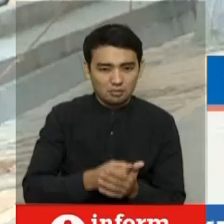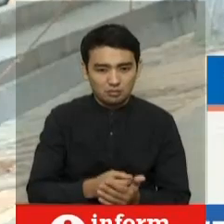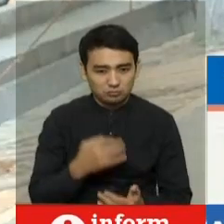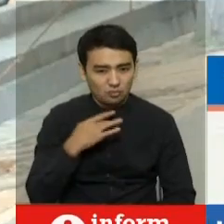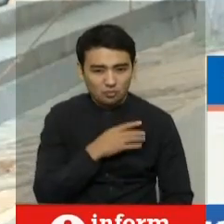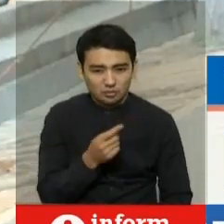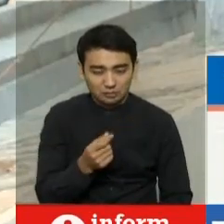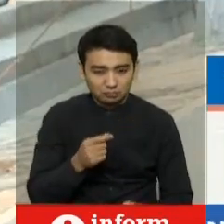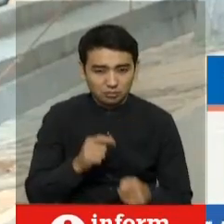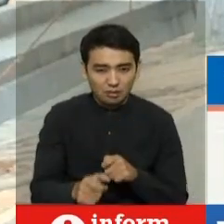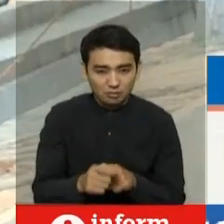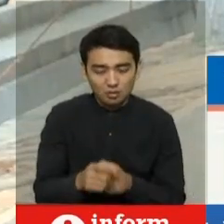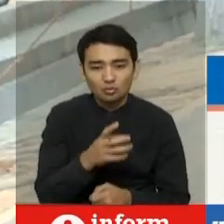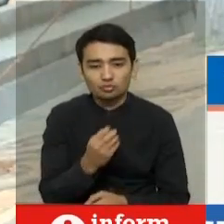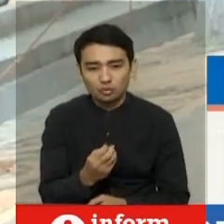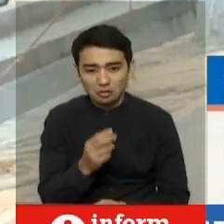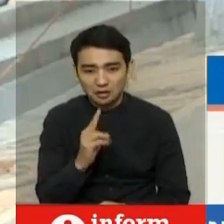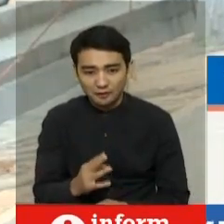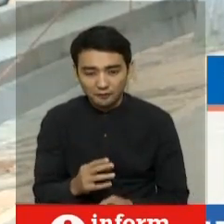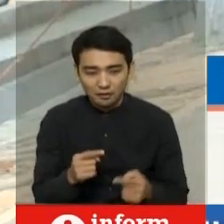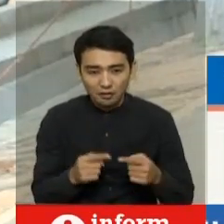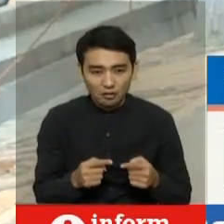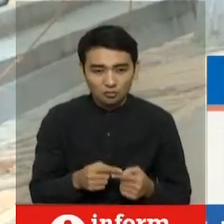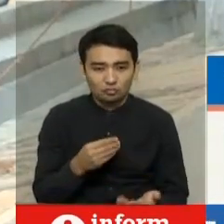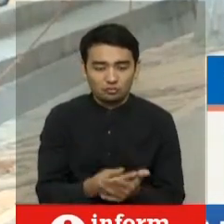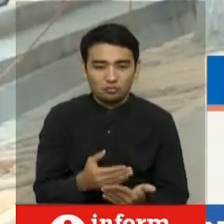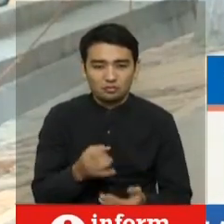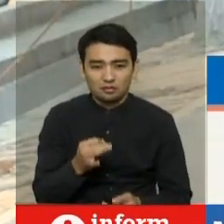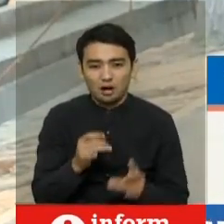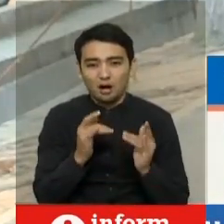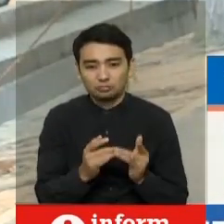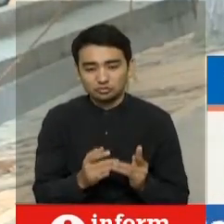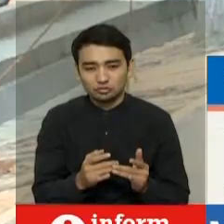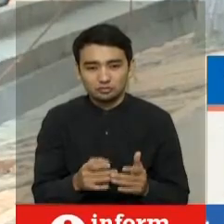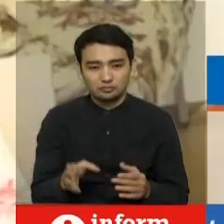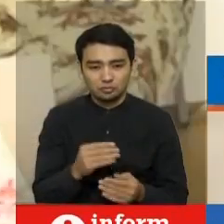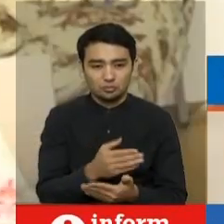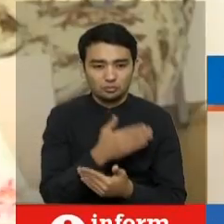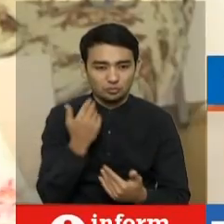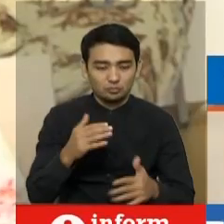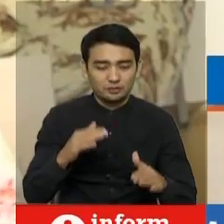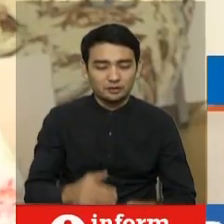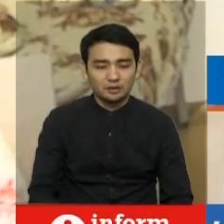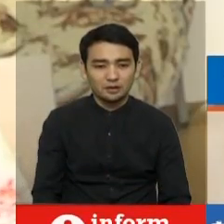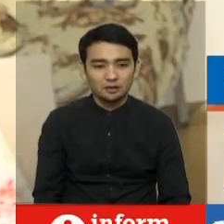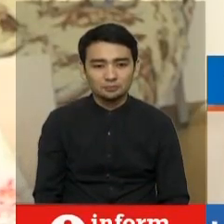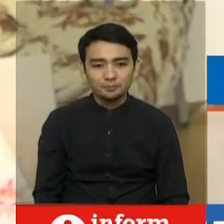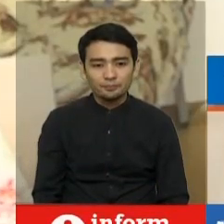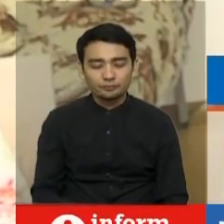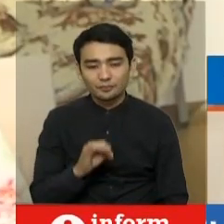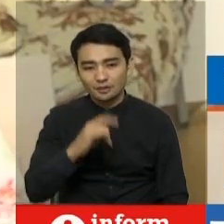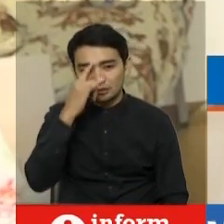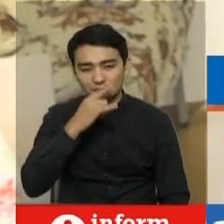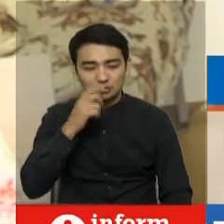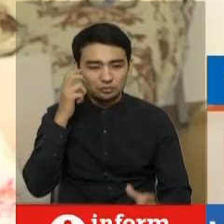нереальные деньги, еще и квартиры очень дорого стоят, а общак практически нет. Всего же казахстанским